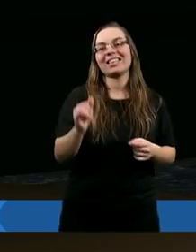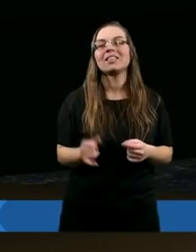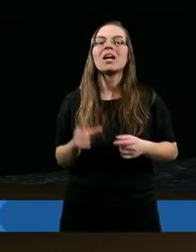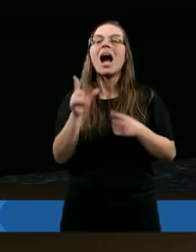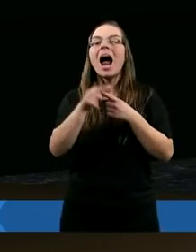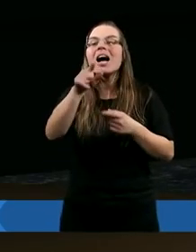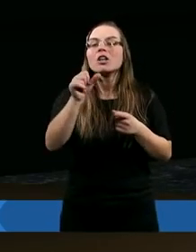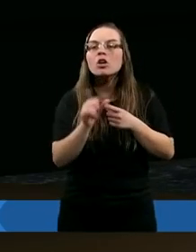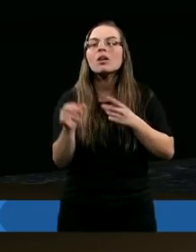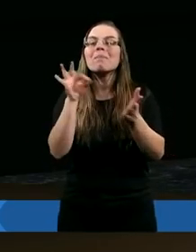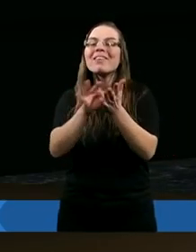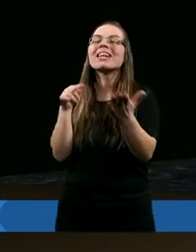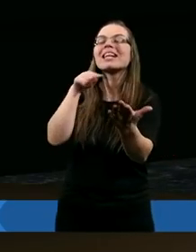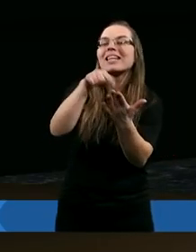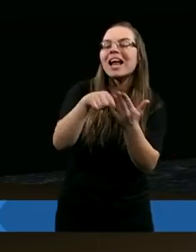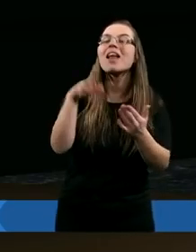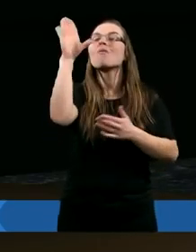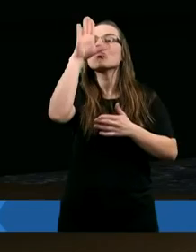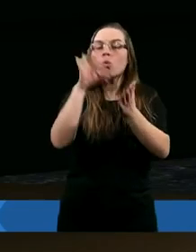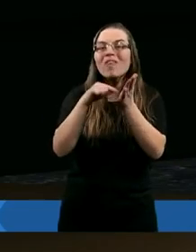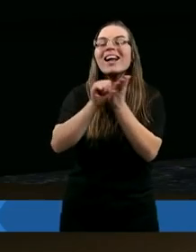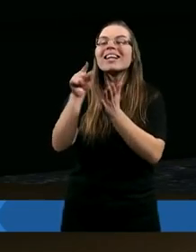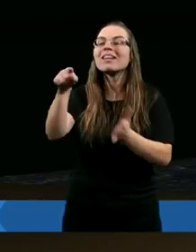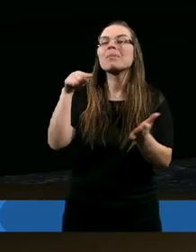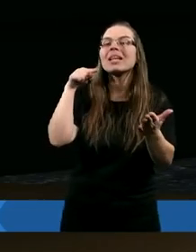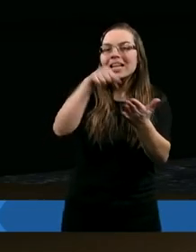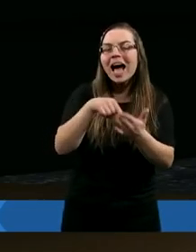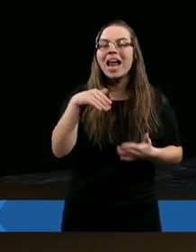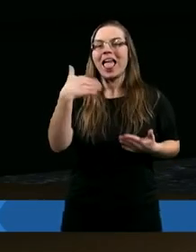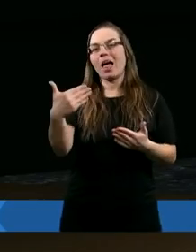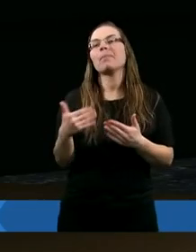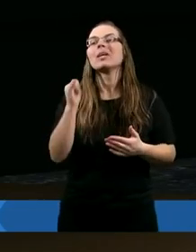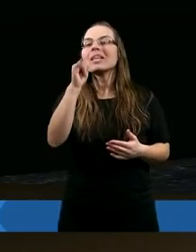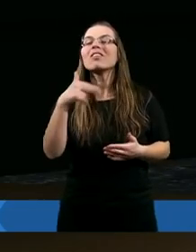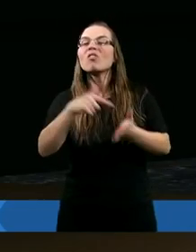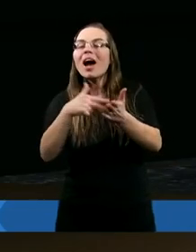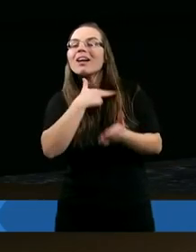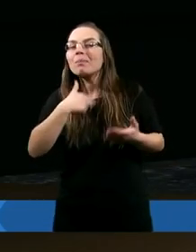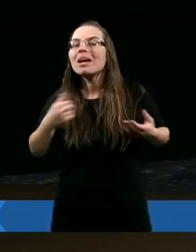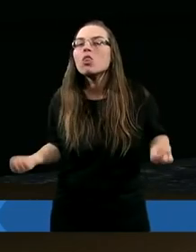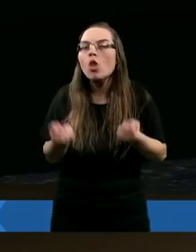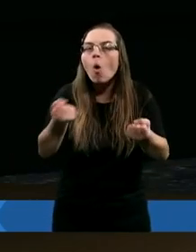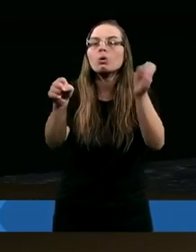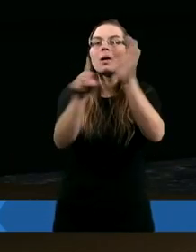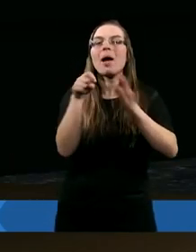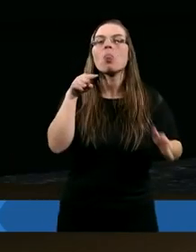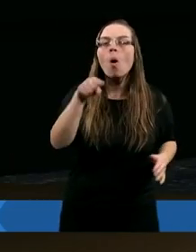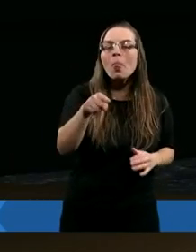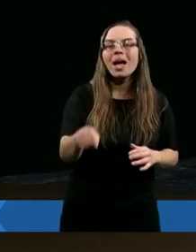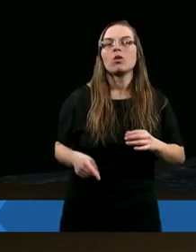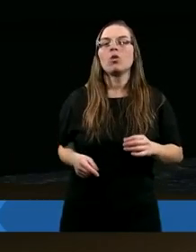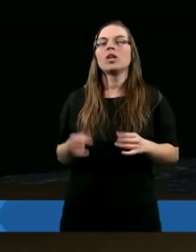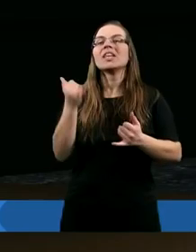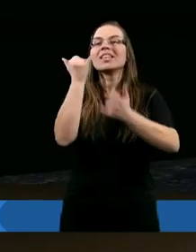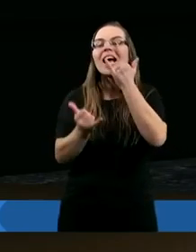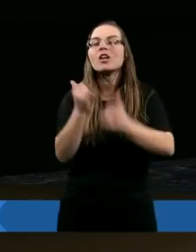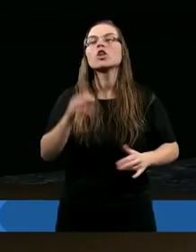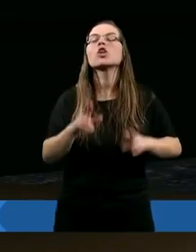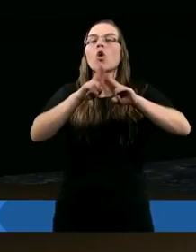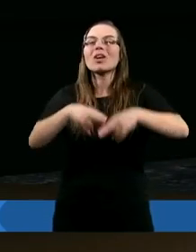Ale jest to pewien cel. Bóg jest taki. I my dążymy do tego. Jeśli